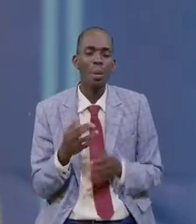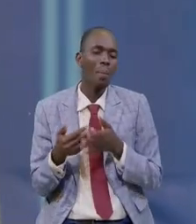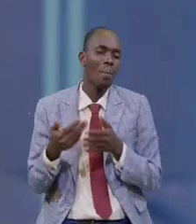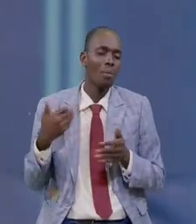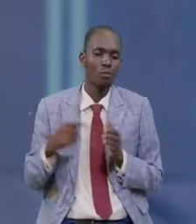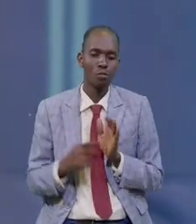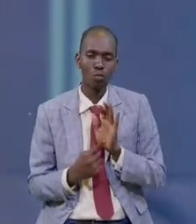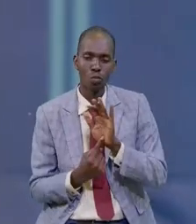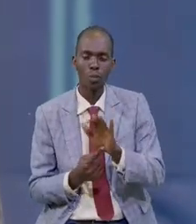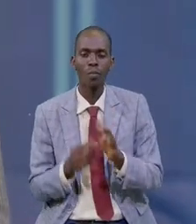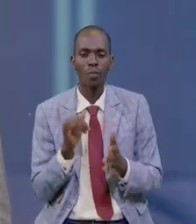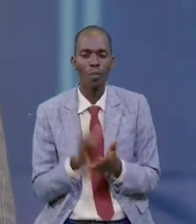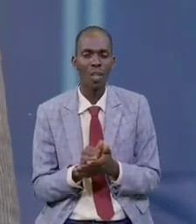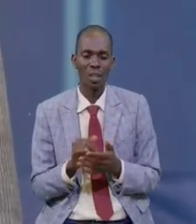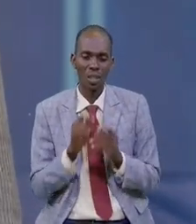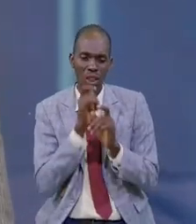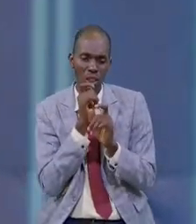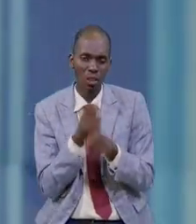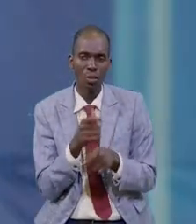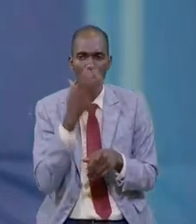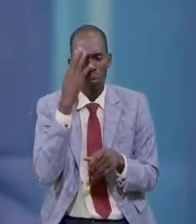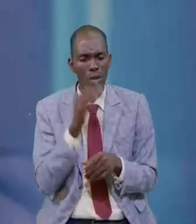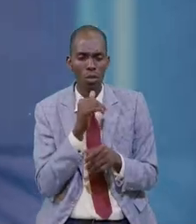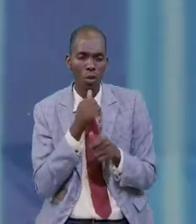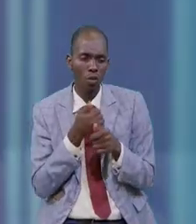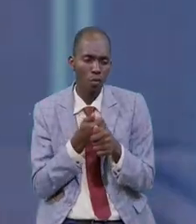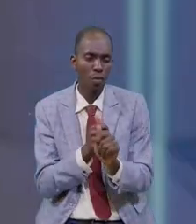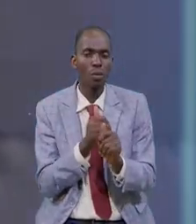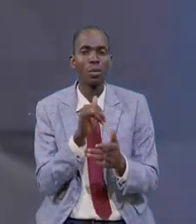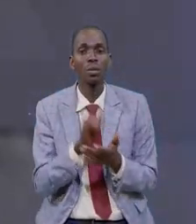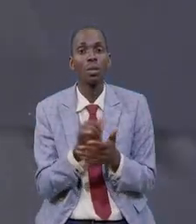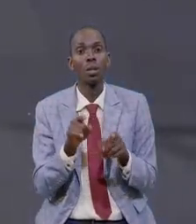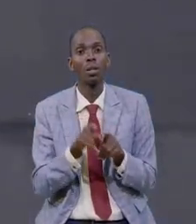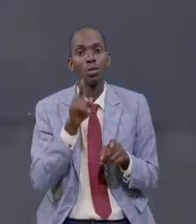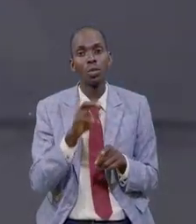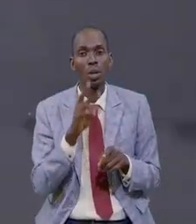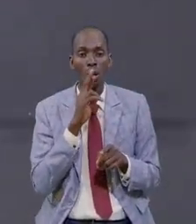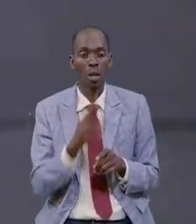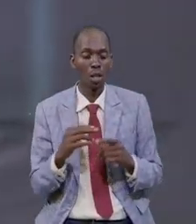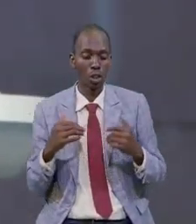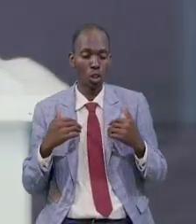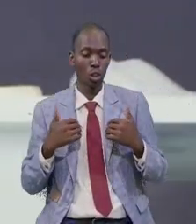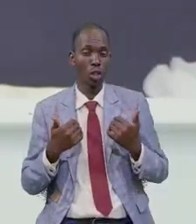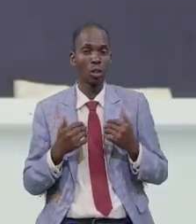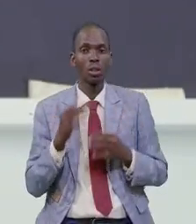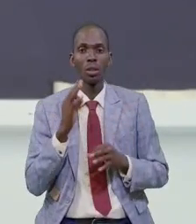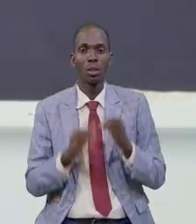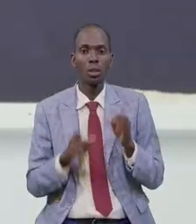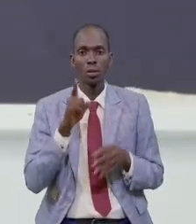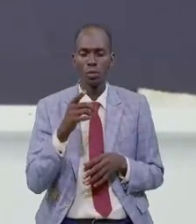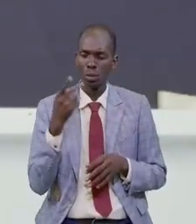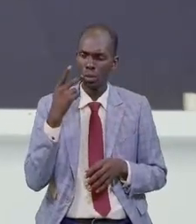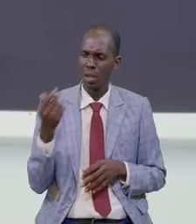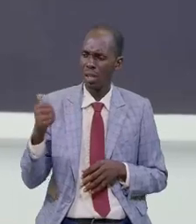talents d'ingénieur pourquoi ne pas suivre cela très jeune